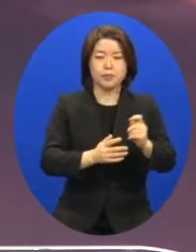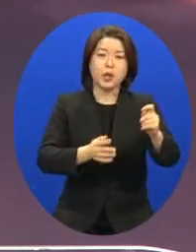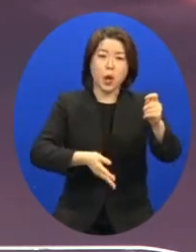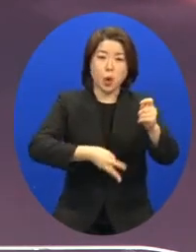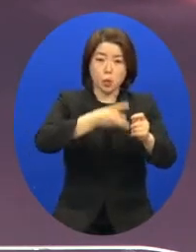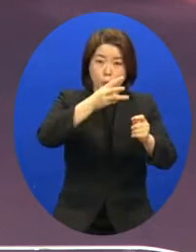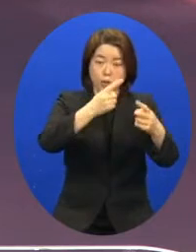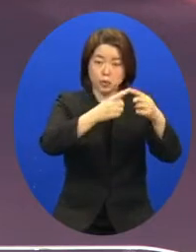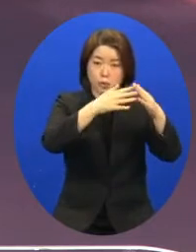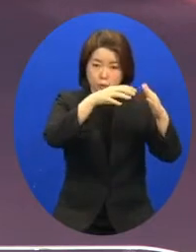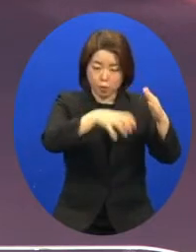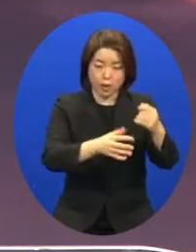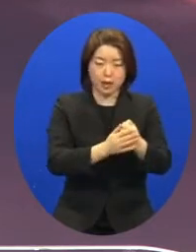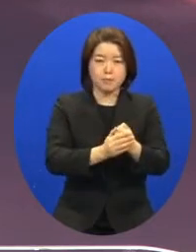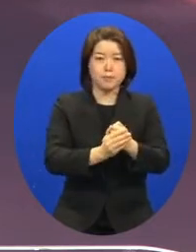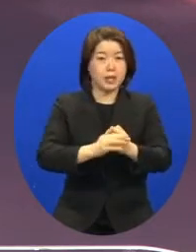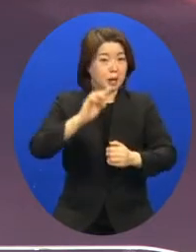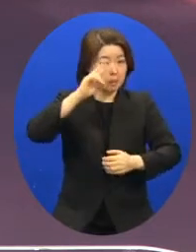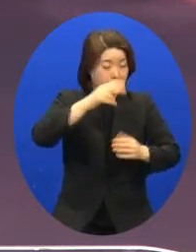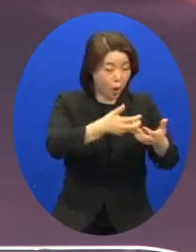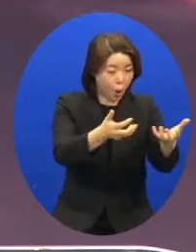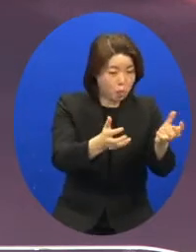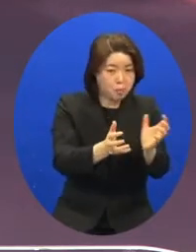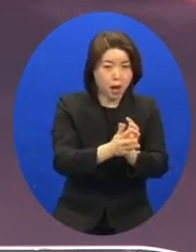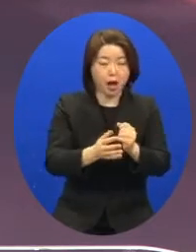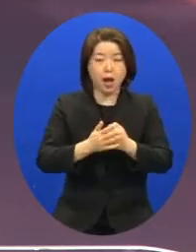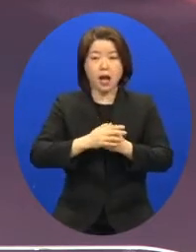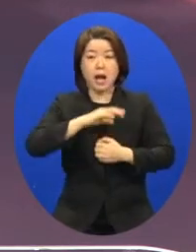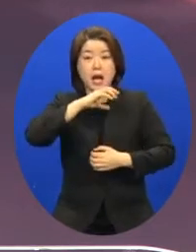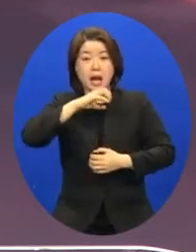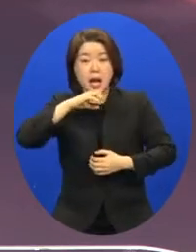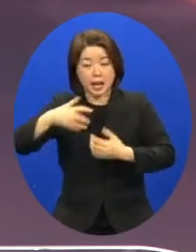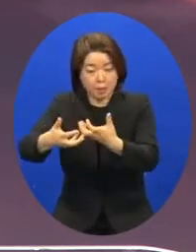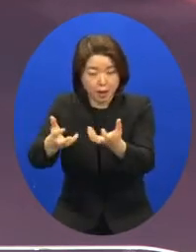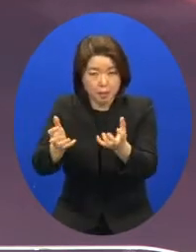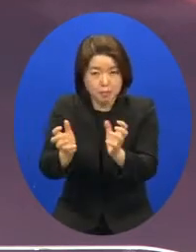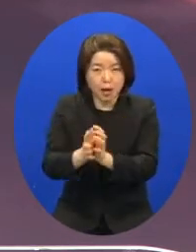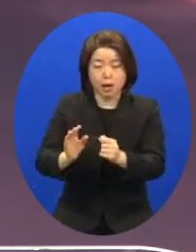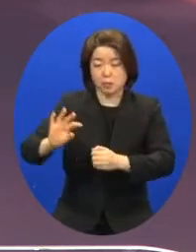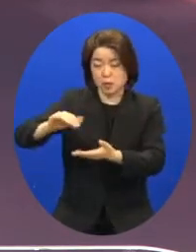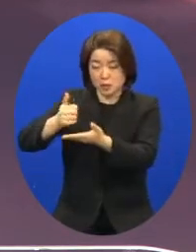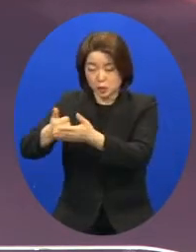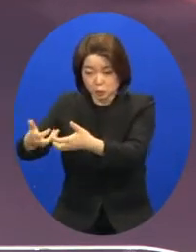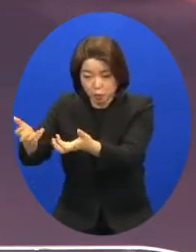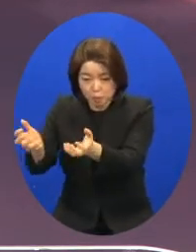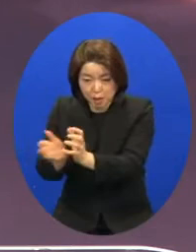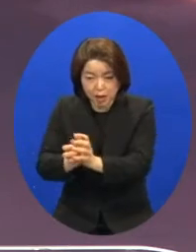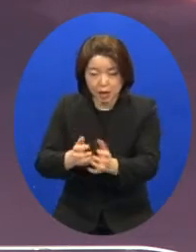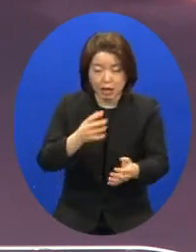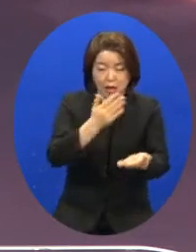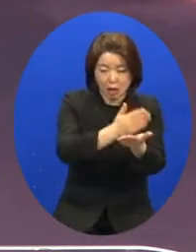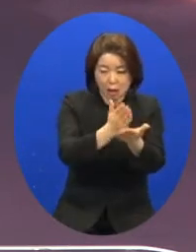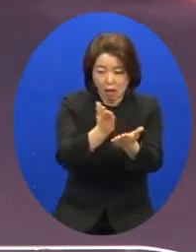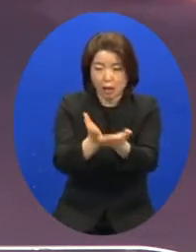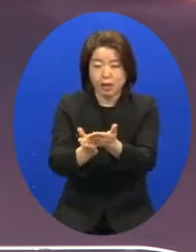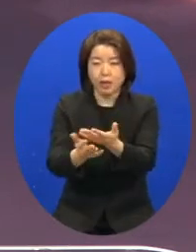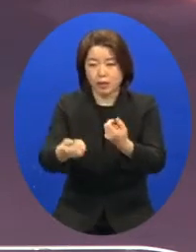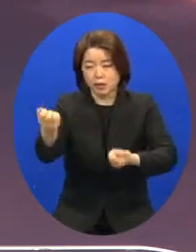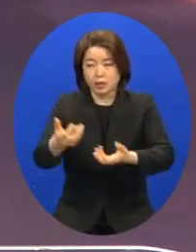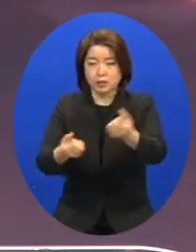바울파, 개바파, 또 아볼로파, 그리스도파 이렇게 파가 생긴 것에 대해서